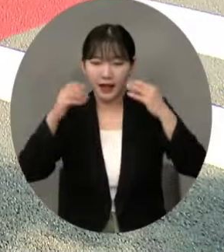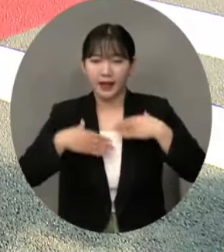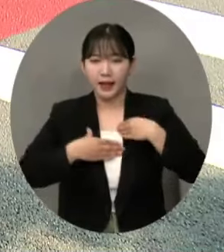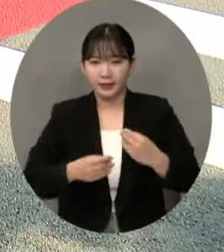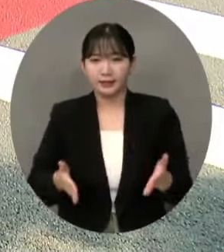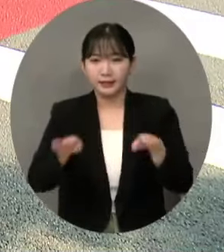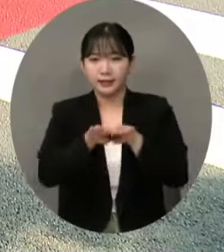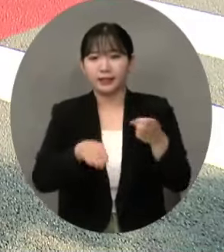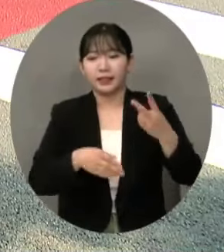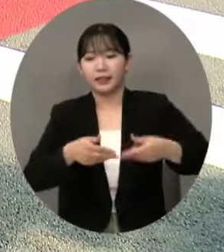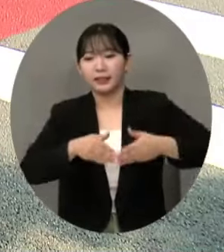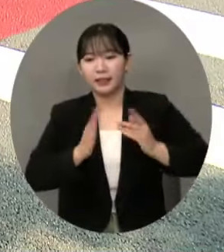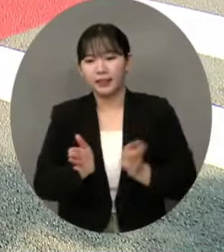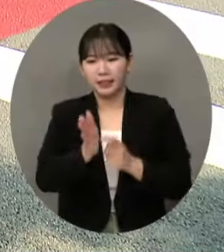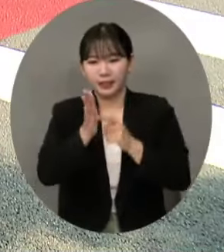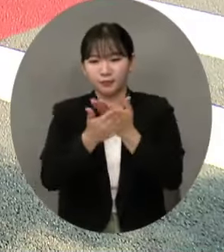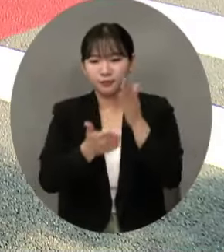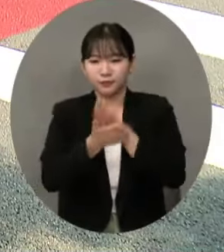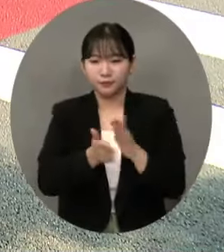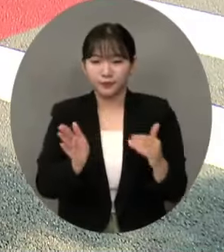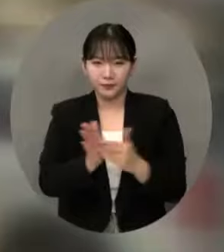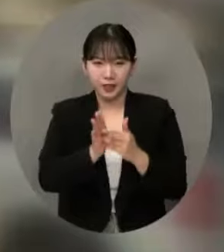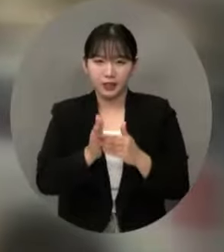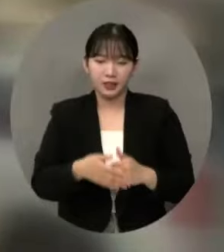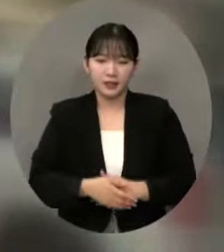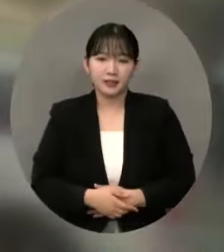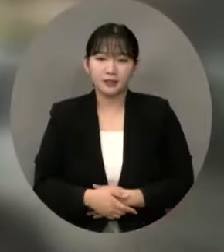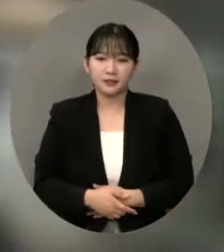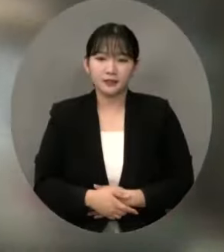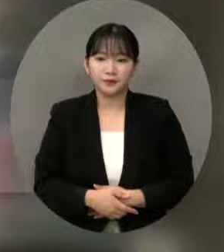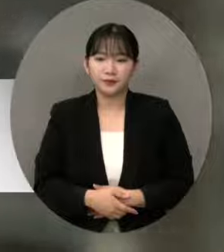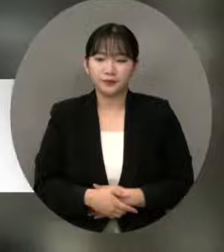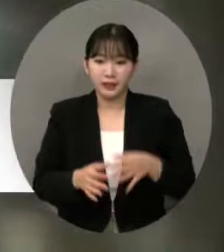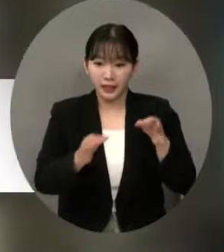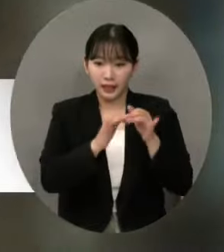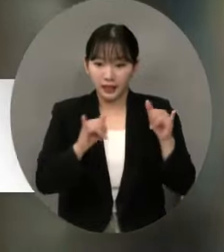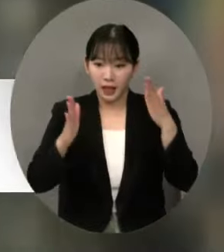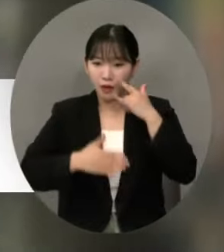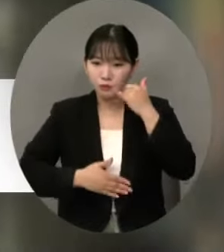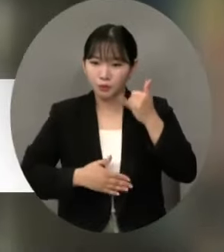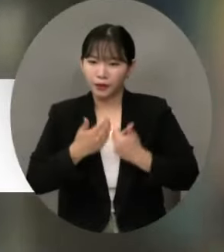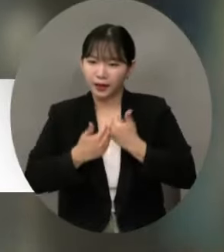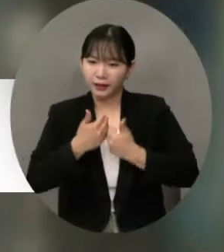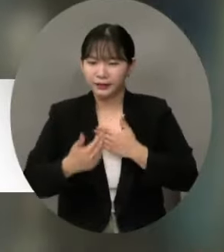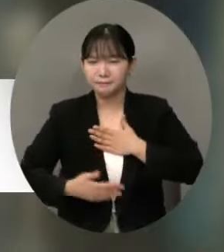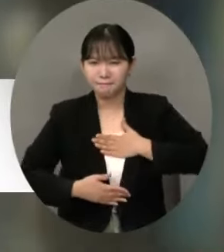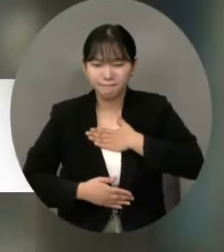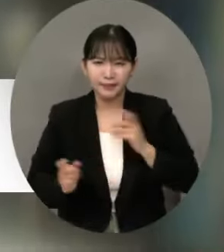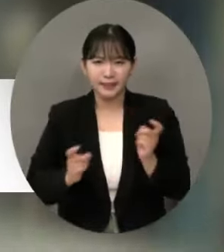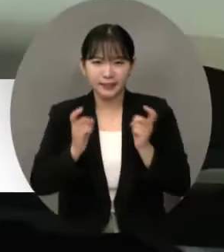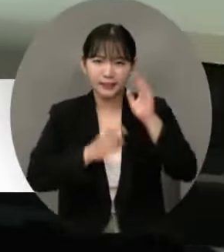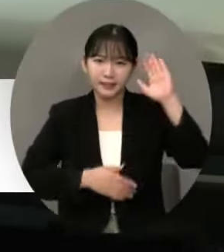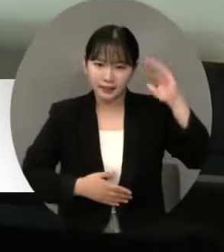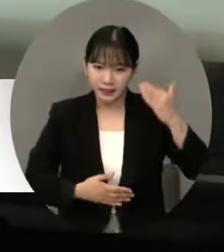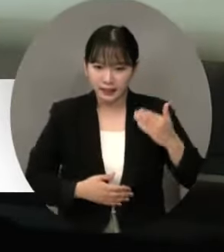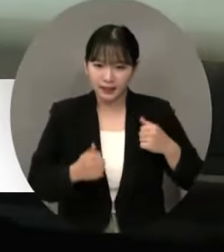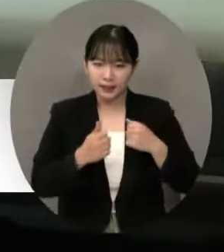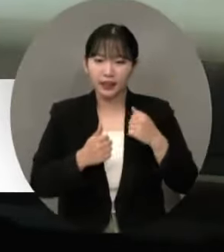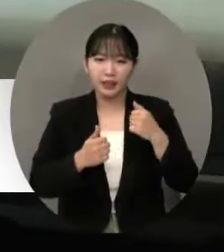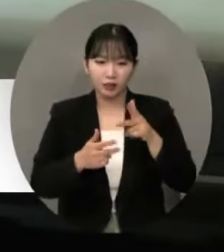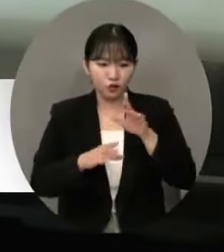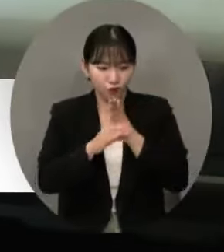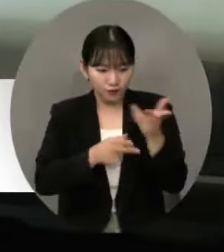안전시설을 다시 설치하는 긴급공사가 진행됐습니다. 상인들과 학부모 간의 갈등이 감정 싸움으로까지 번지자 중재에